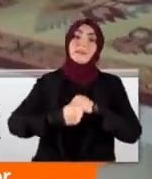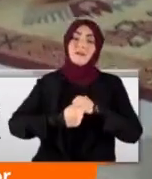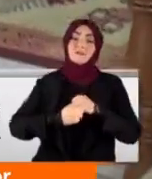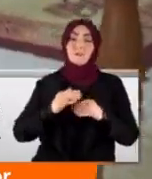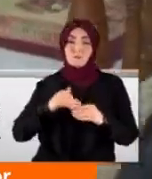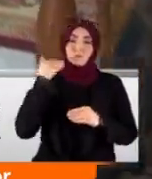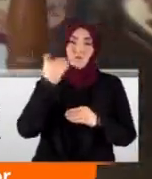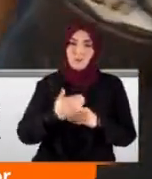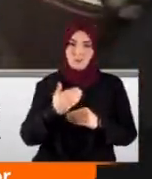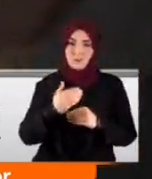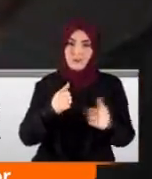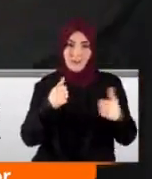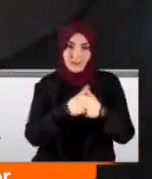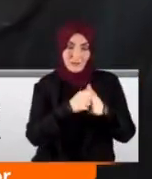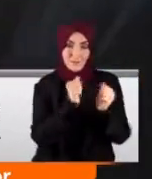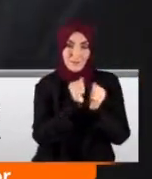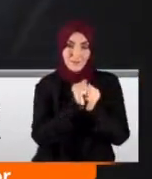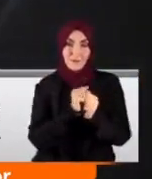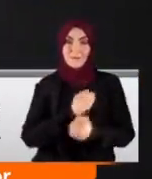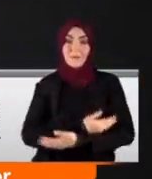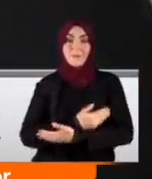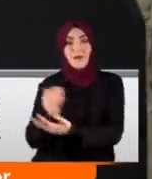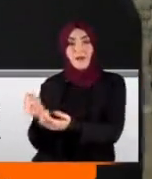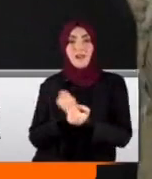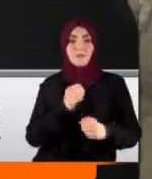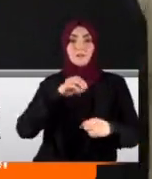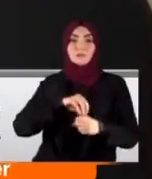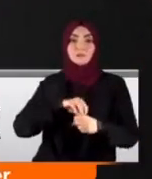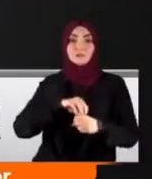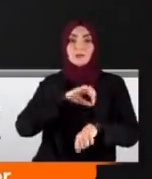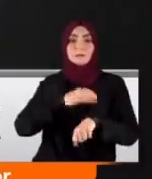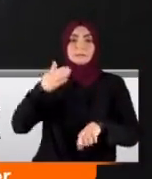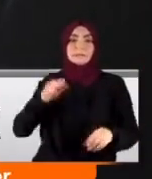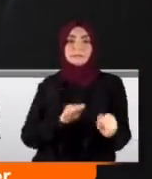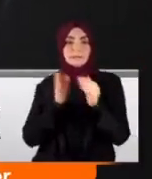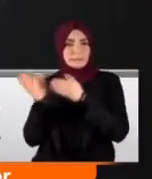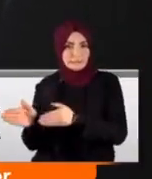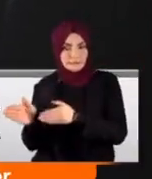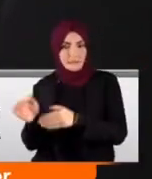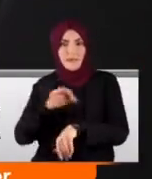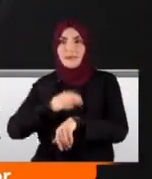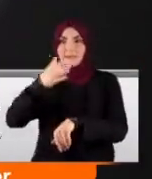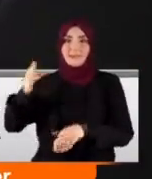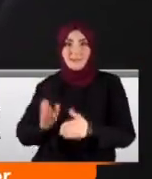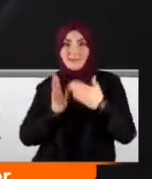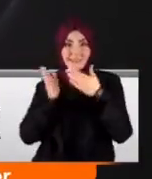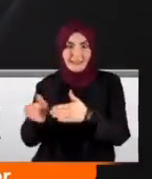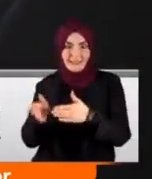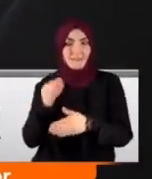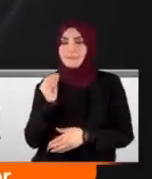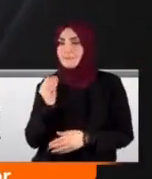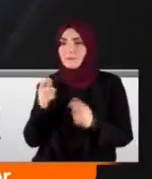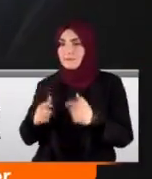birlikte bebeğini almak için hastaneye gitti. Ancak hastaneye gittiklerinde bebeklerini sordular ve aldıkları